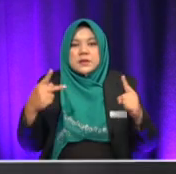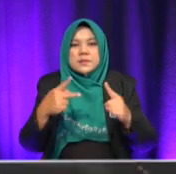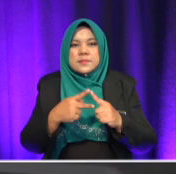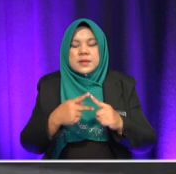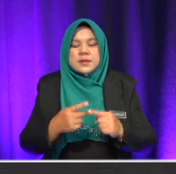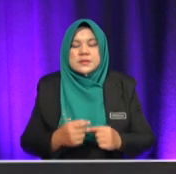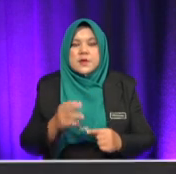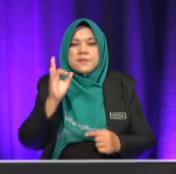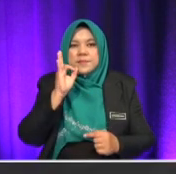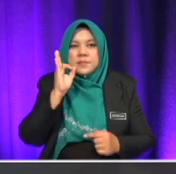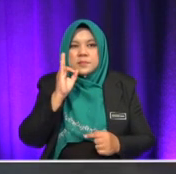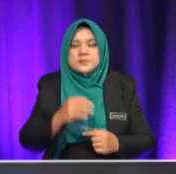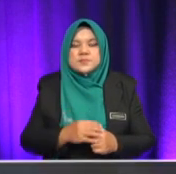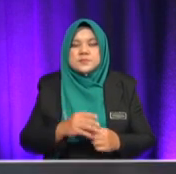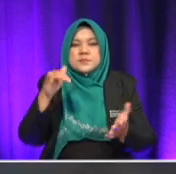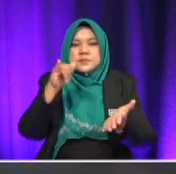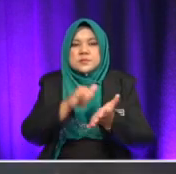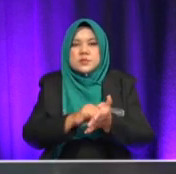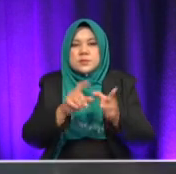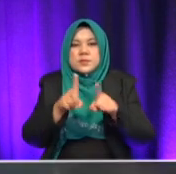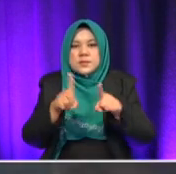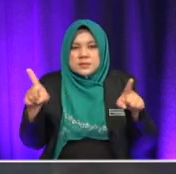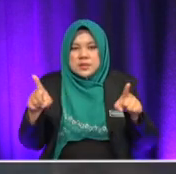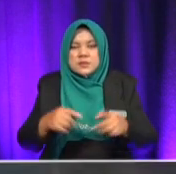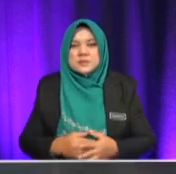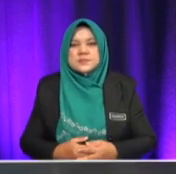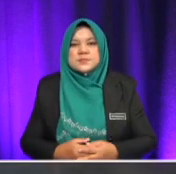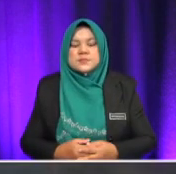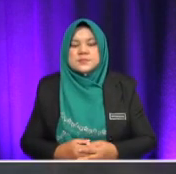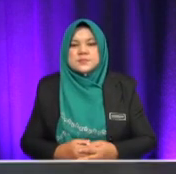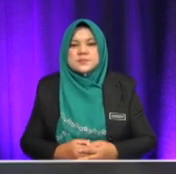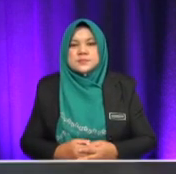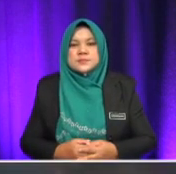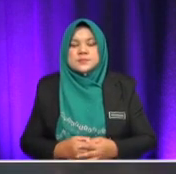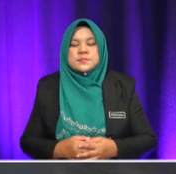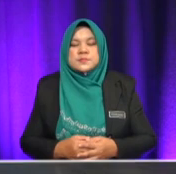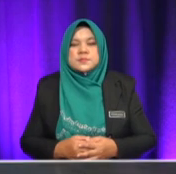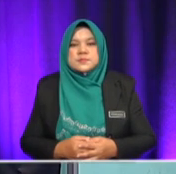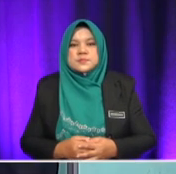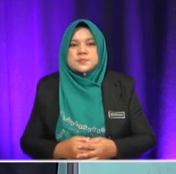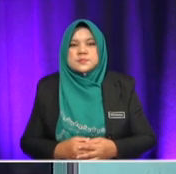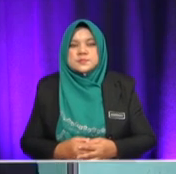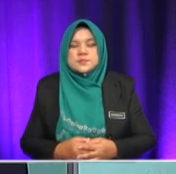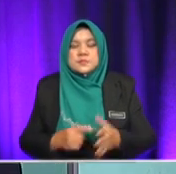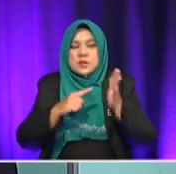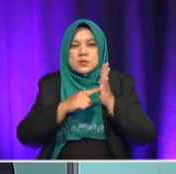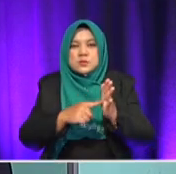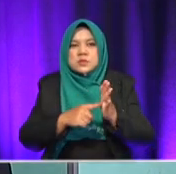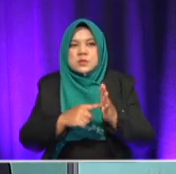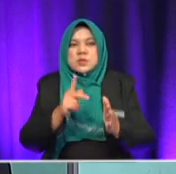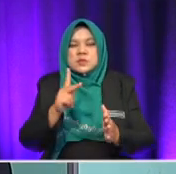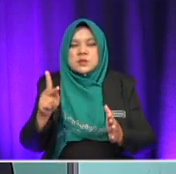ya jadi itu perbedaan tadi yang disebutkan tadi ini yang ditunjukkan oleh